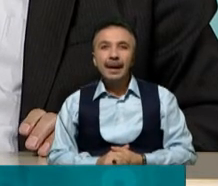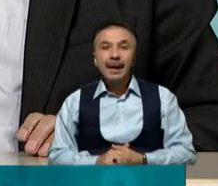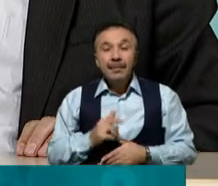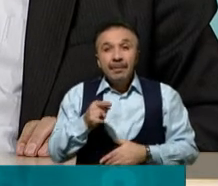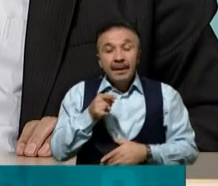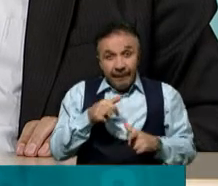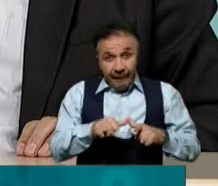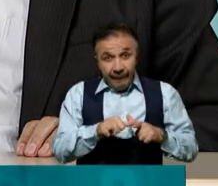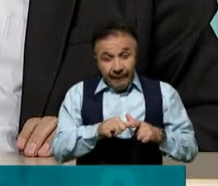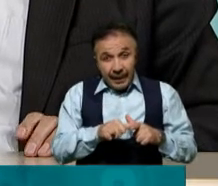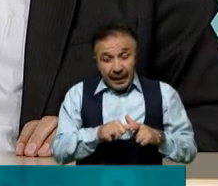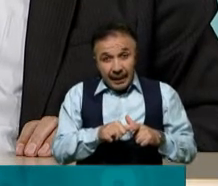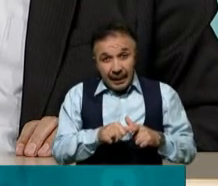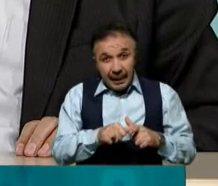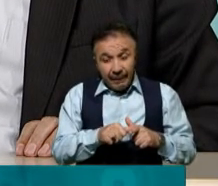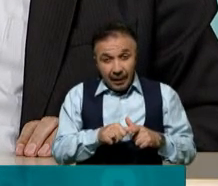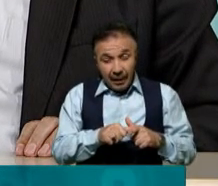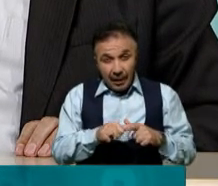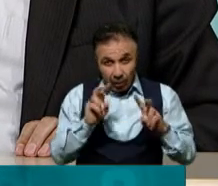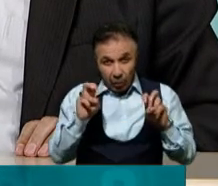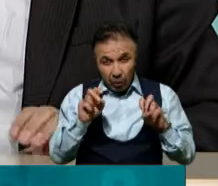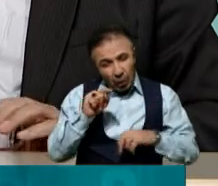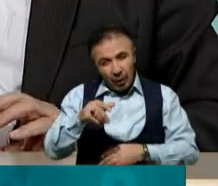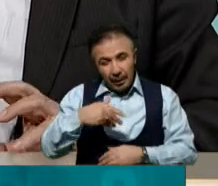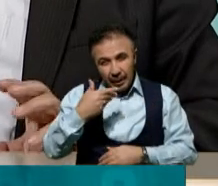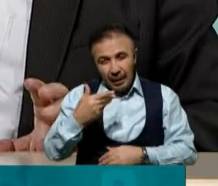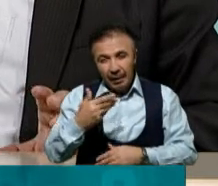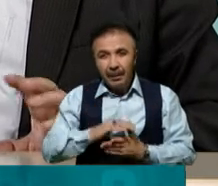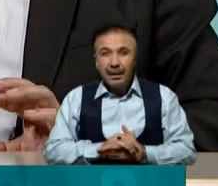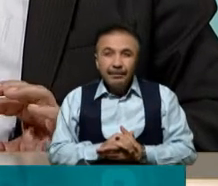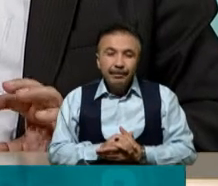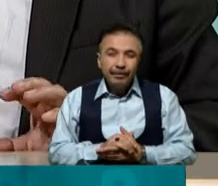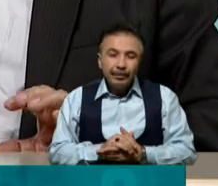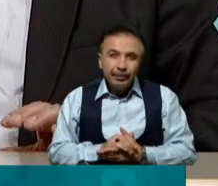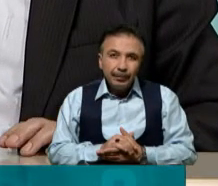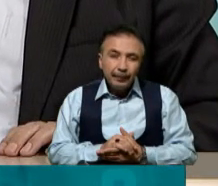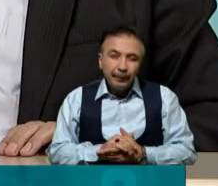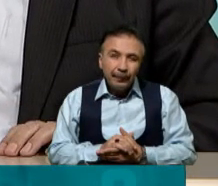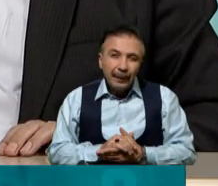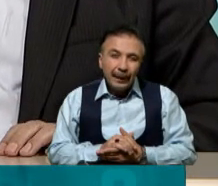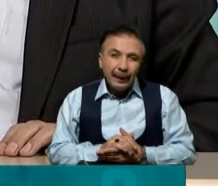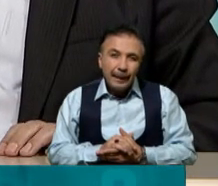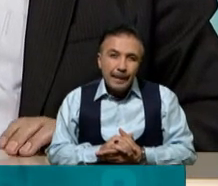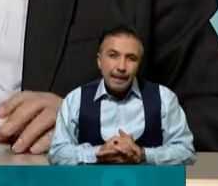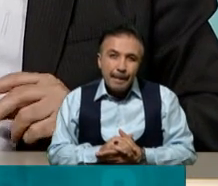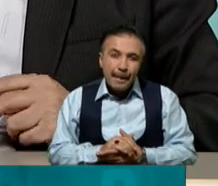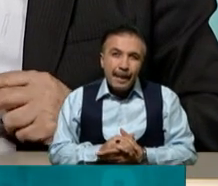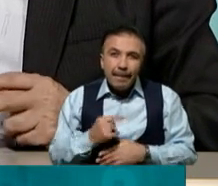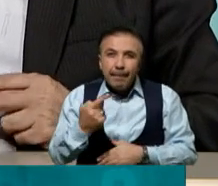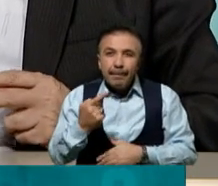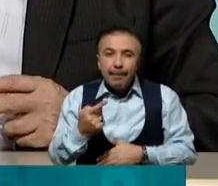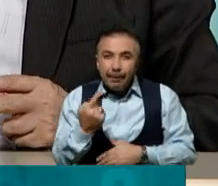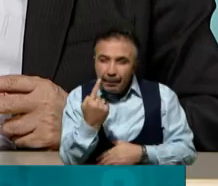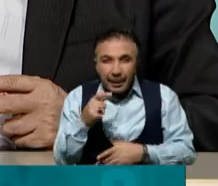bir kavram vardır. Mefhumu muhalif. Bu ne her ne kadar delil midir, değil midir deseler de yani bir adam çok